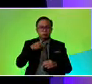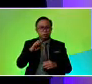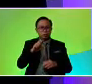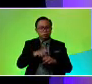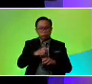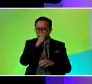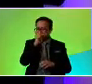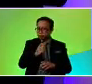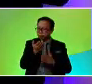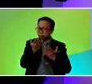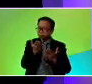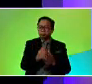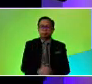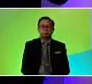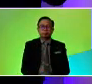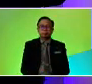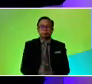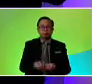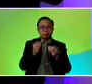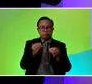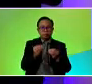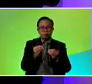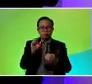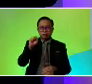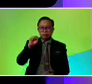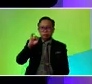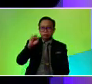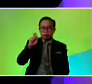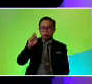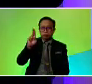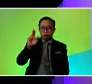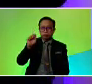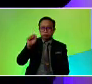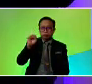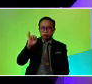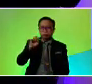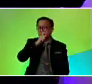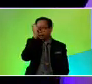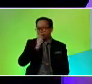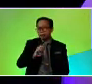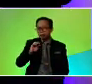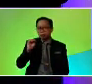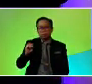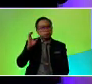mereka sendiri oke baik saya akan bagi situasi Oke saya akan tanya adalah